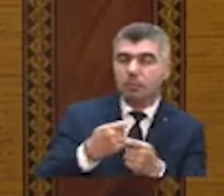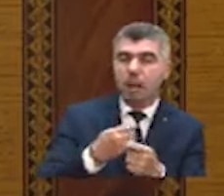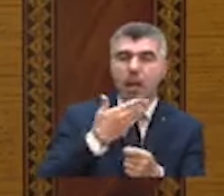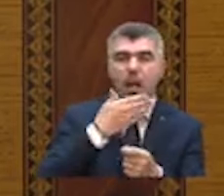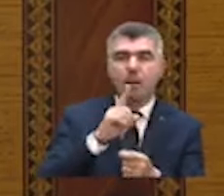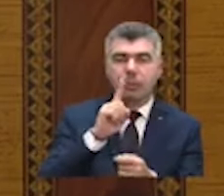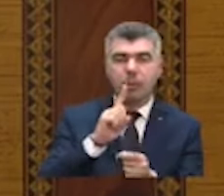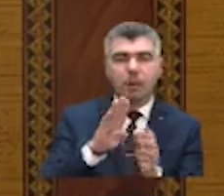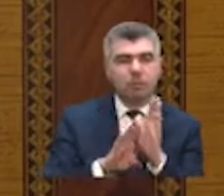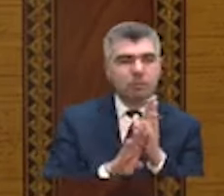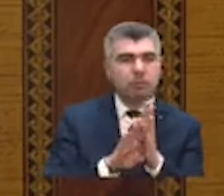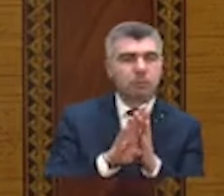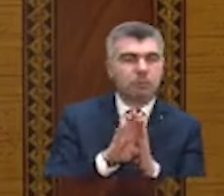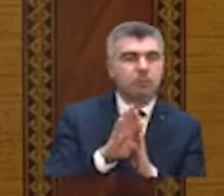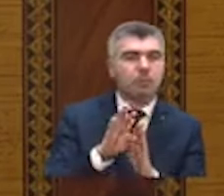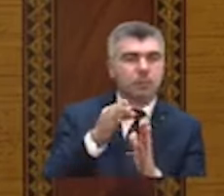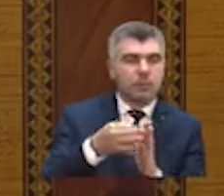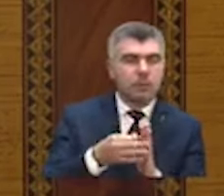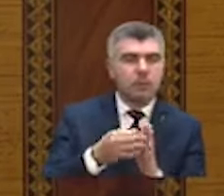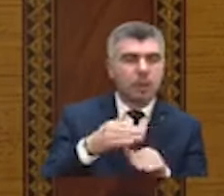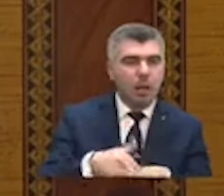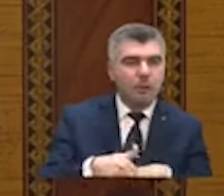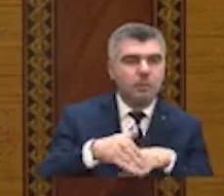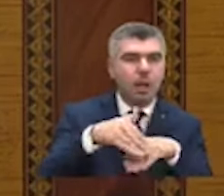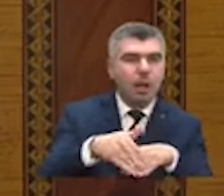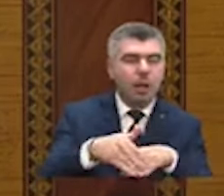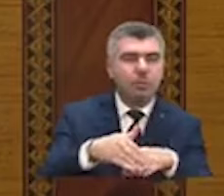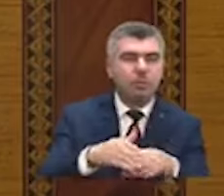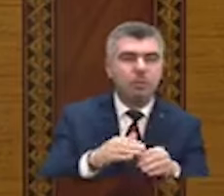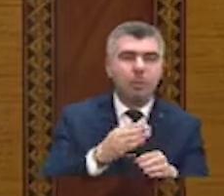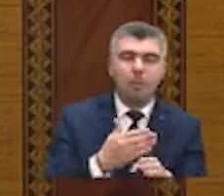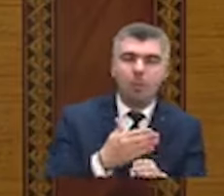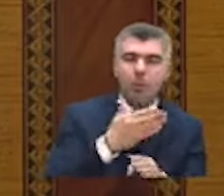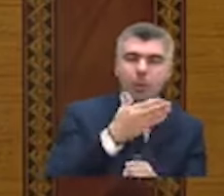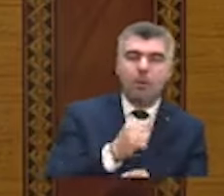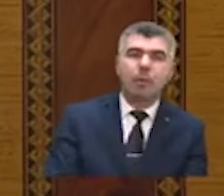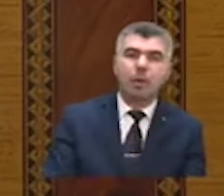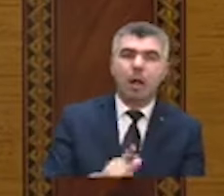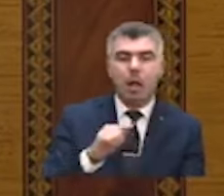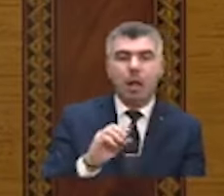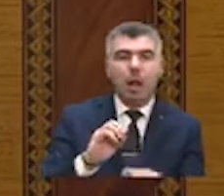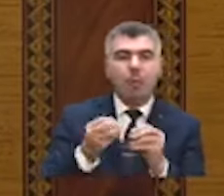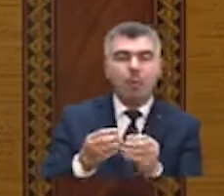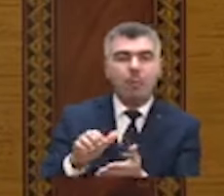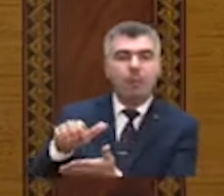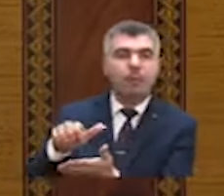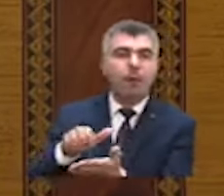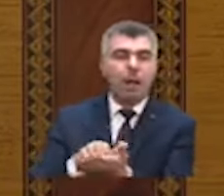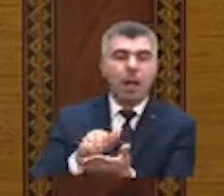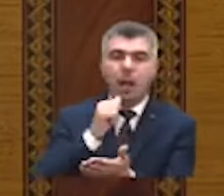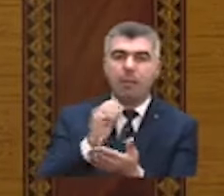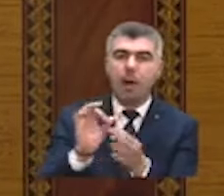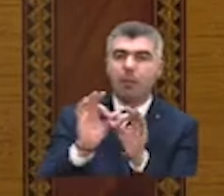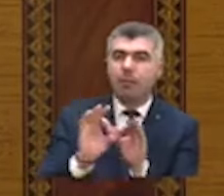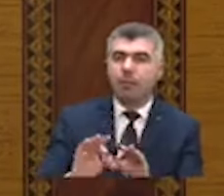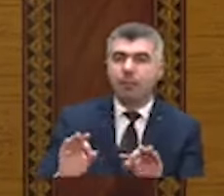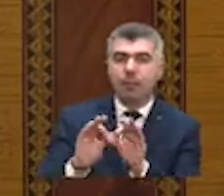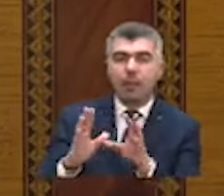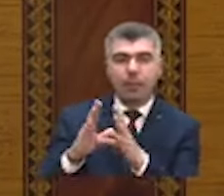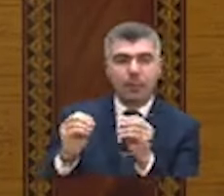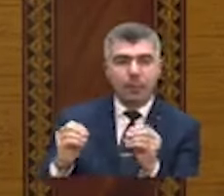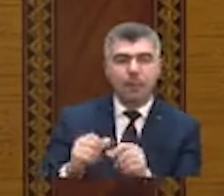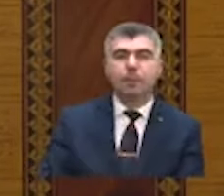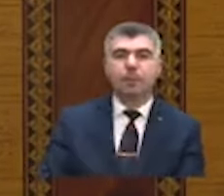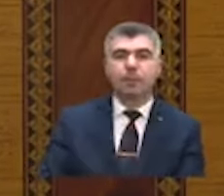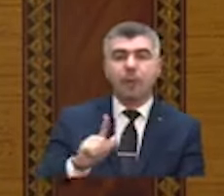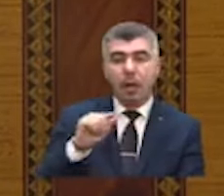في انتعاش وزيد القدام وهذا فيها اشكاليه ديال الفلاحه لان ماكينش الماء فيها اشكاليه